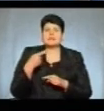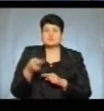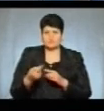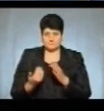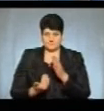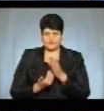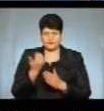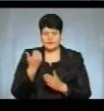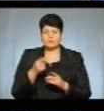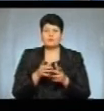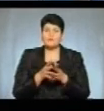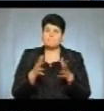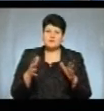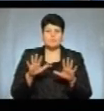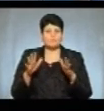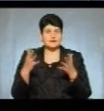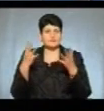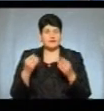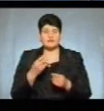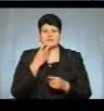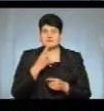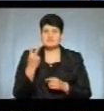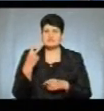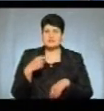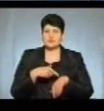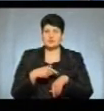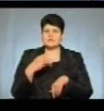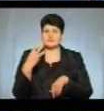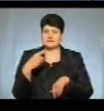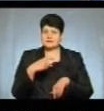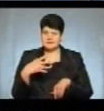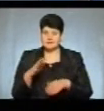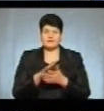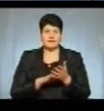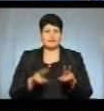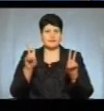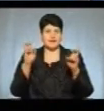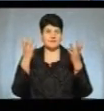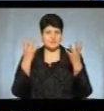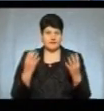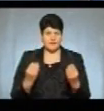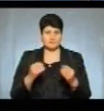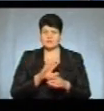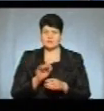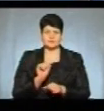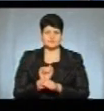випуском новин, тому більше про події дня дивіться о 20:30, а далі в ефірі тема дня. Не перемикайтесь!